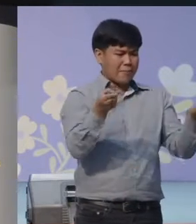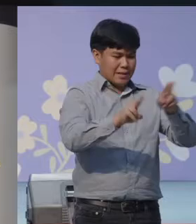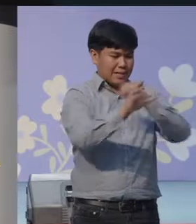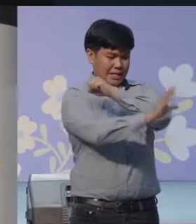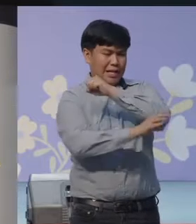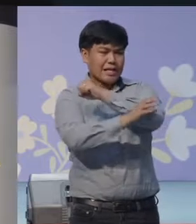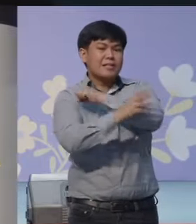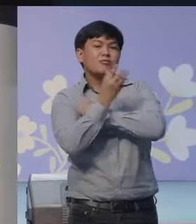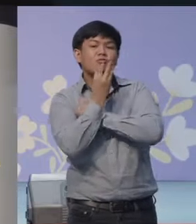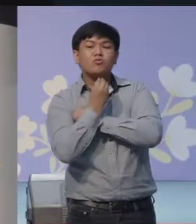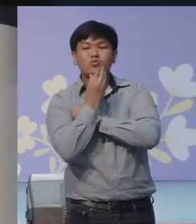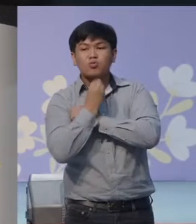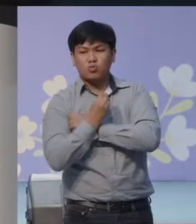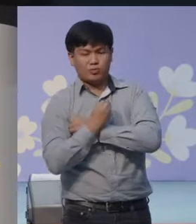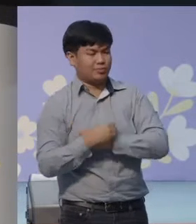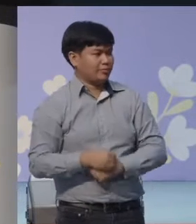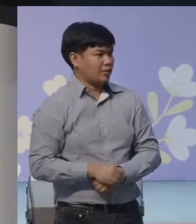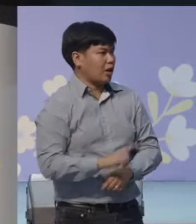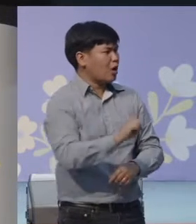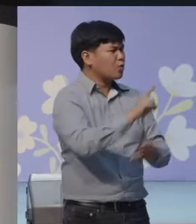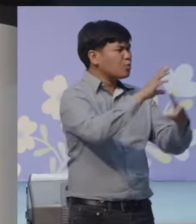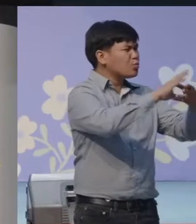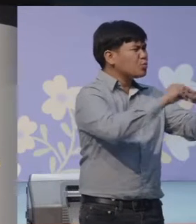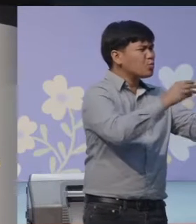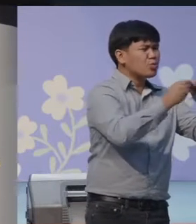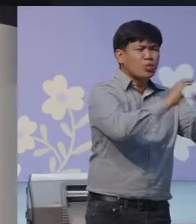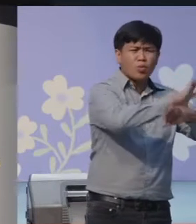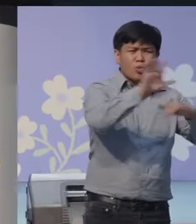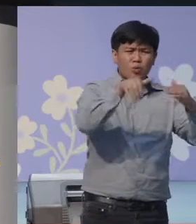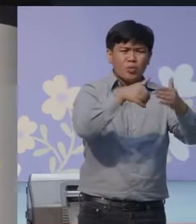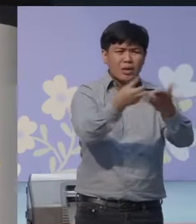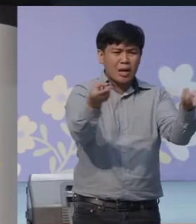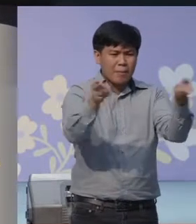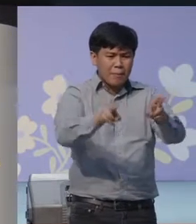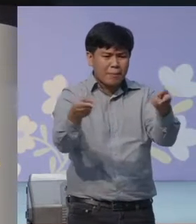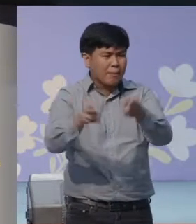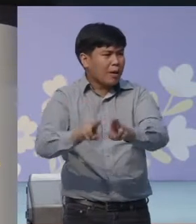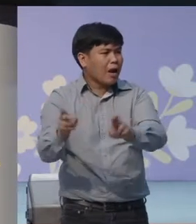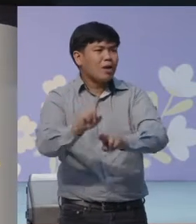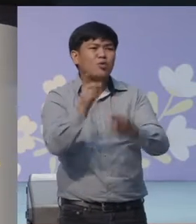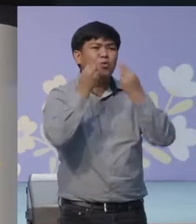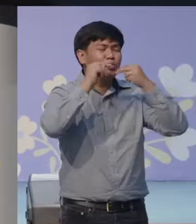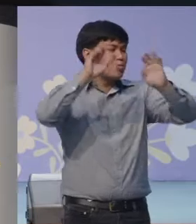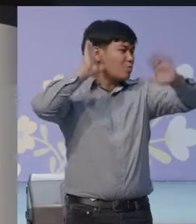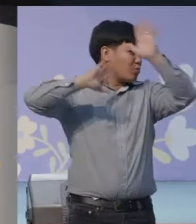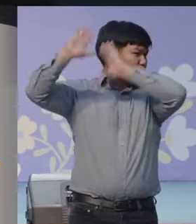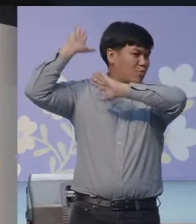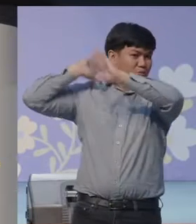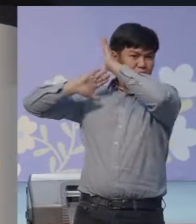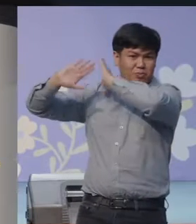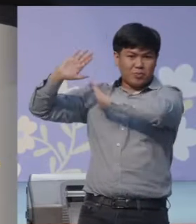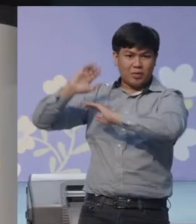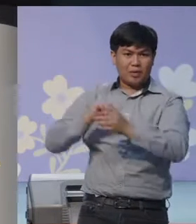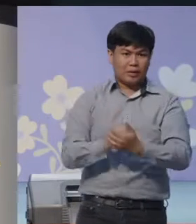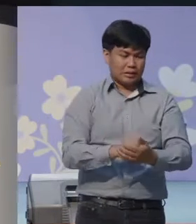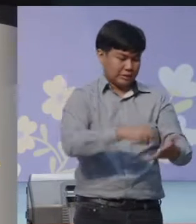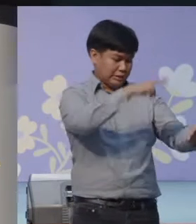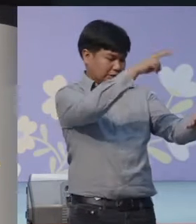ang buod ng lahat ng nangyayari sa Israel ay makikita natin sa